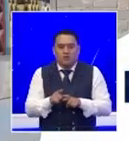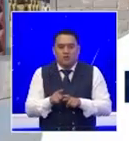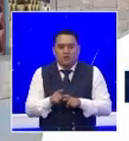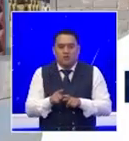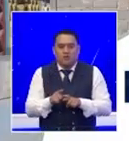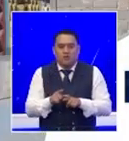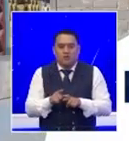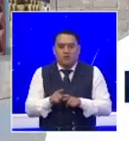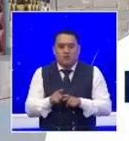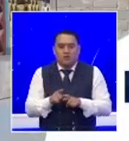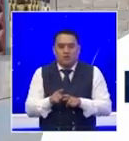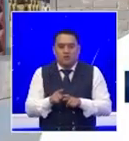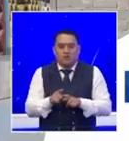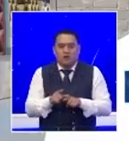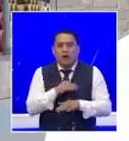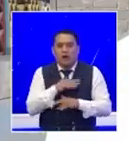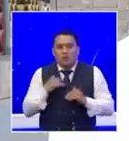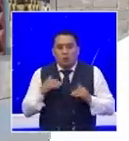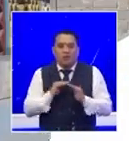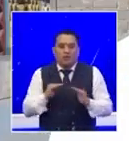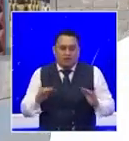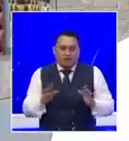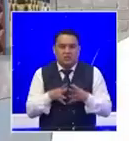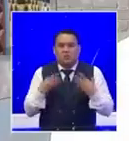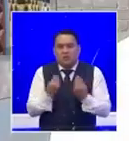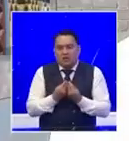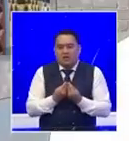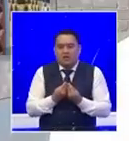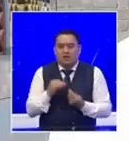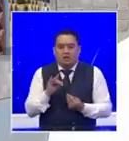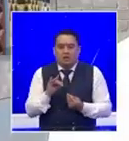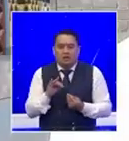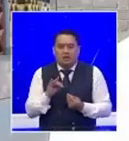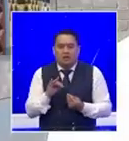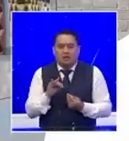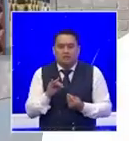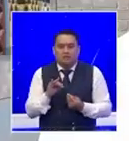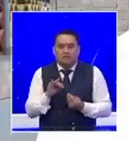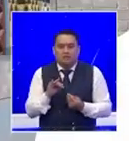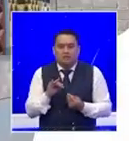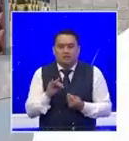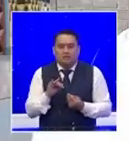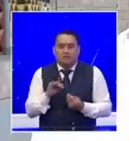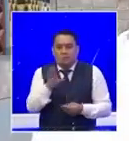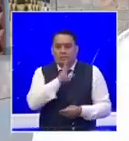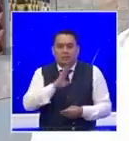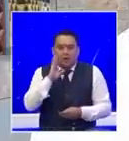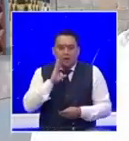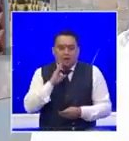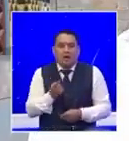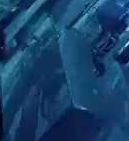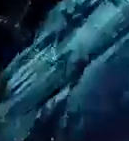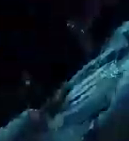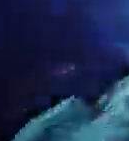состоят как многодетные семьи, как матери, которые